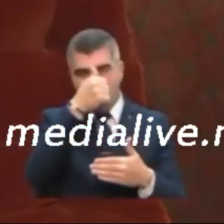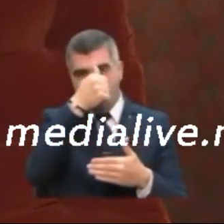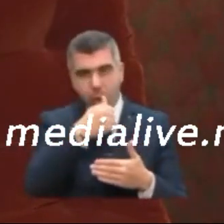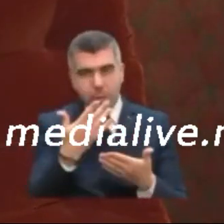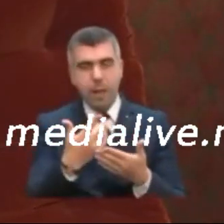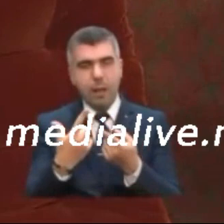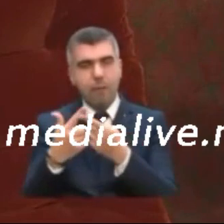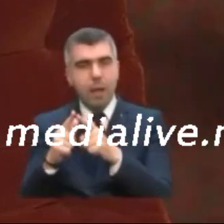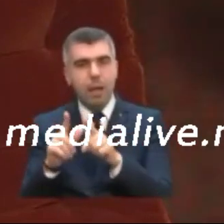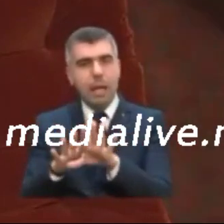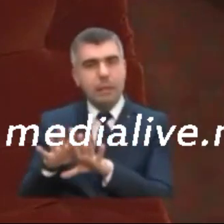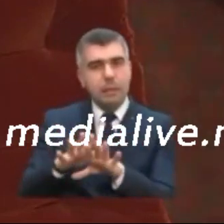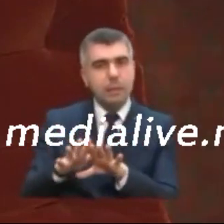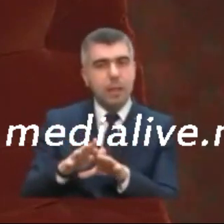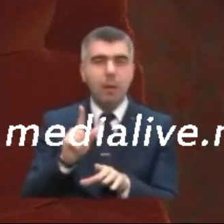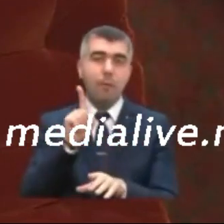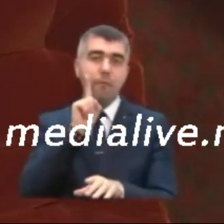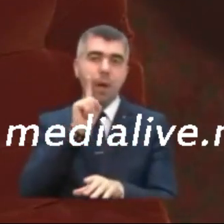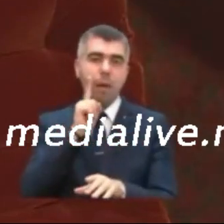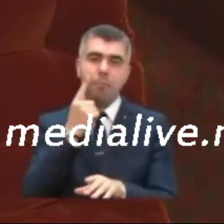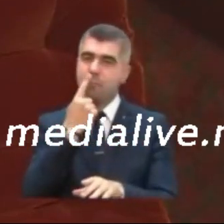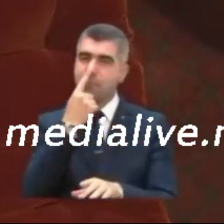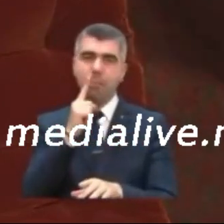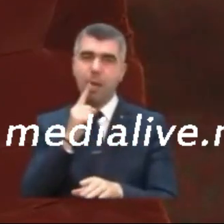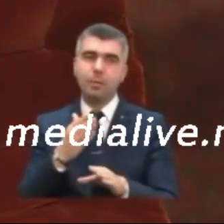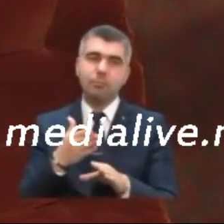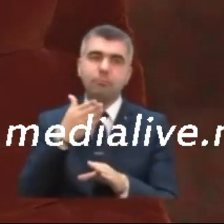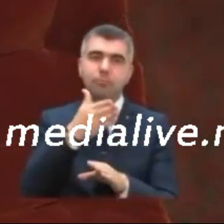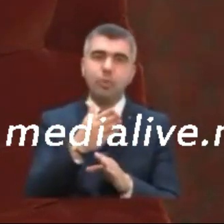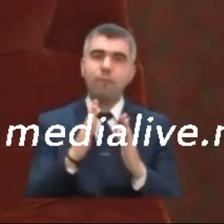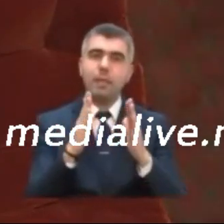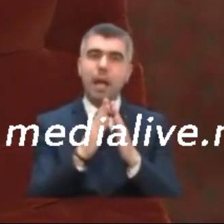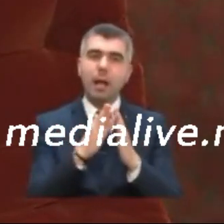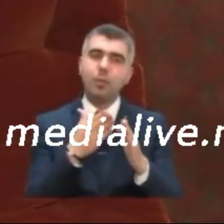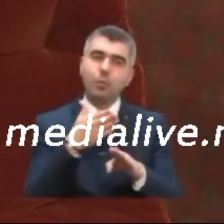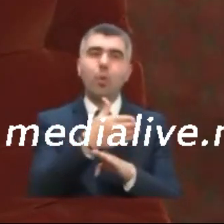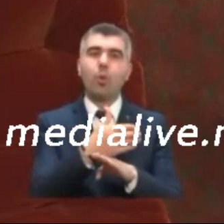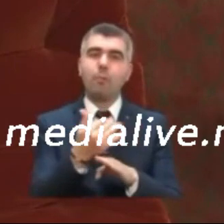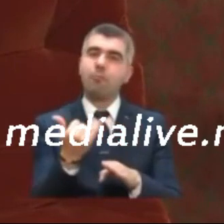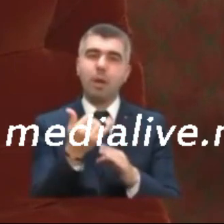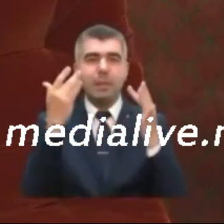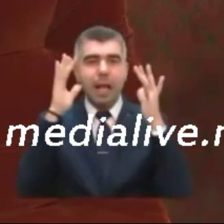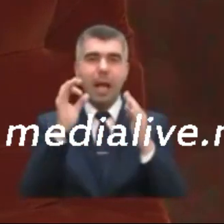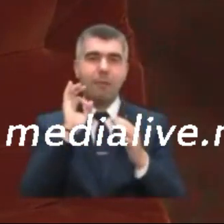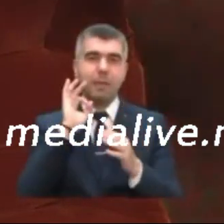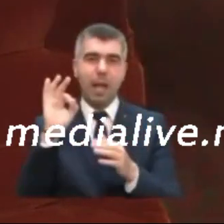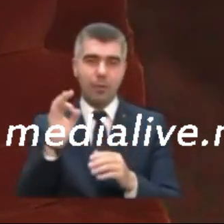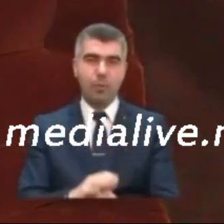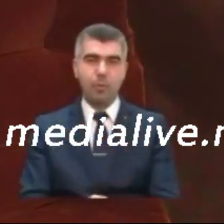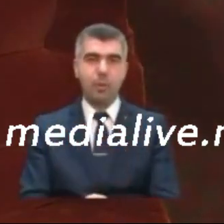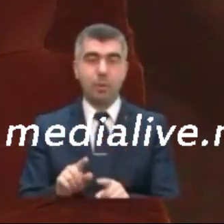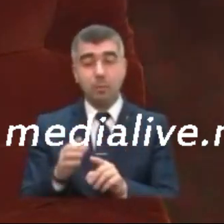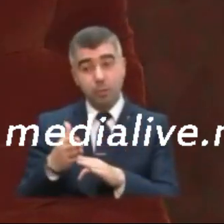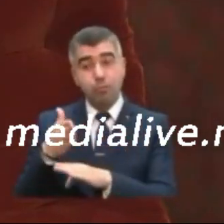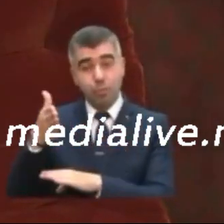عندنا ولا في الريف، المرأة ما كتبغيش تجلس من بعد المغرب خارج الدار، كتقول لك ترجع للدار قبل المغرب ديالها، هذا هو الثقافة. بغيت تمشي هذه القضيه